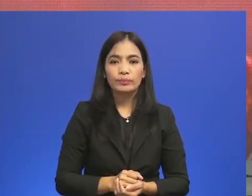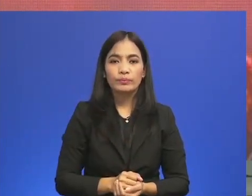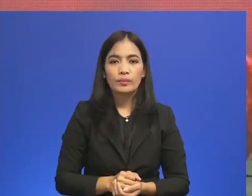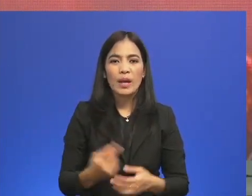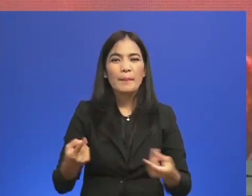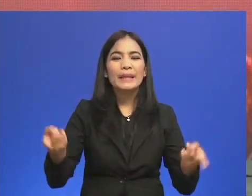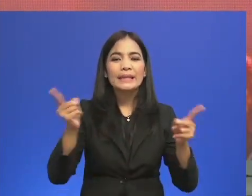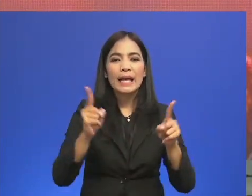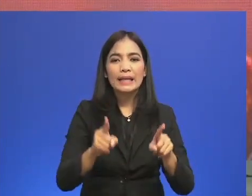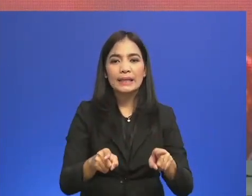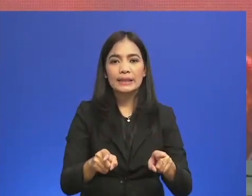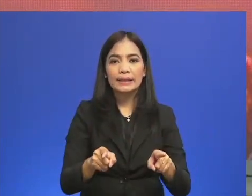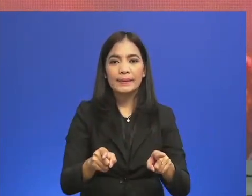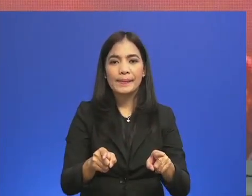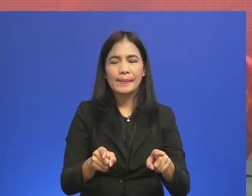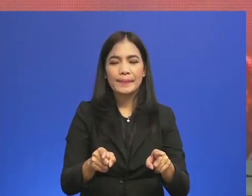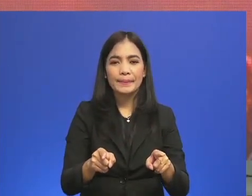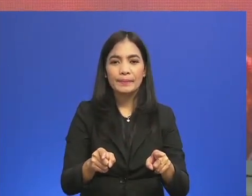menjadi